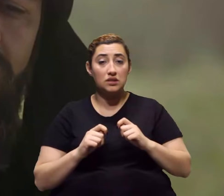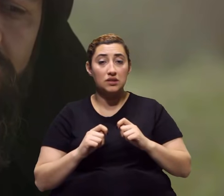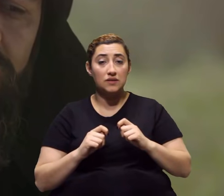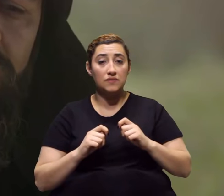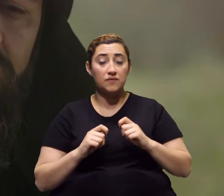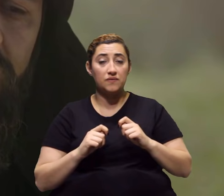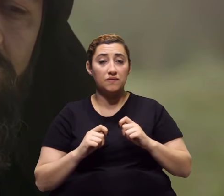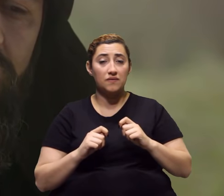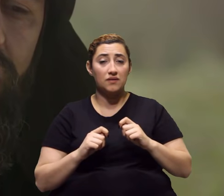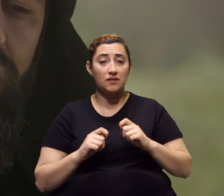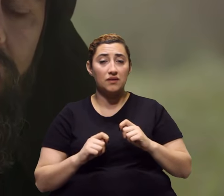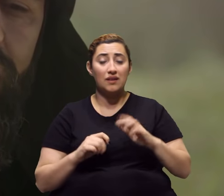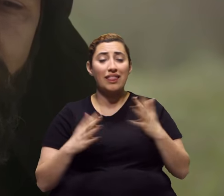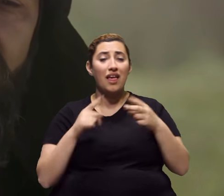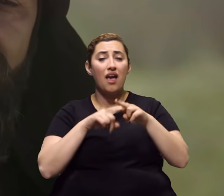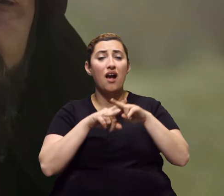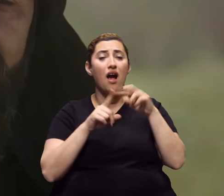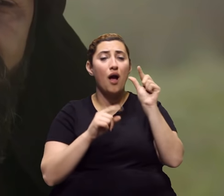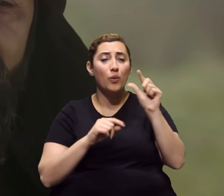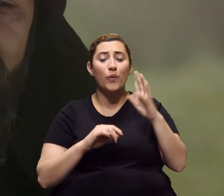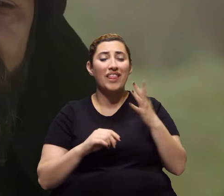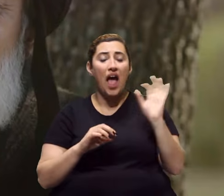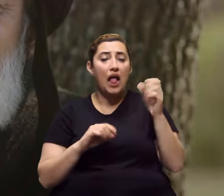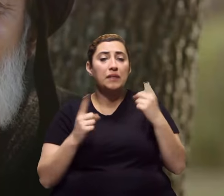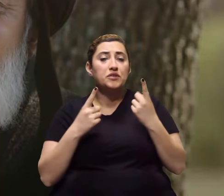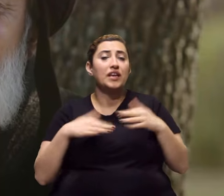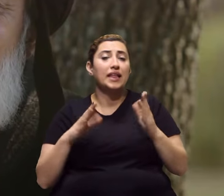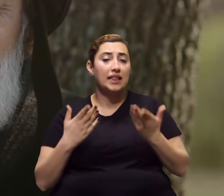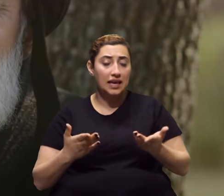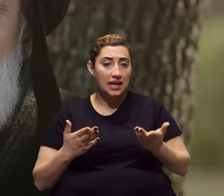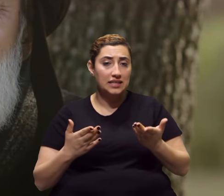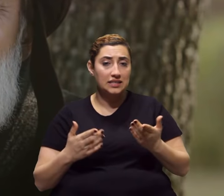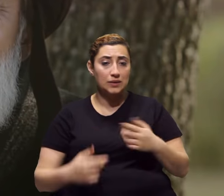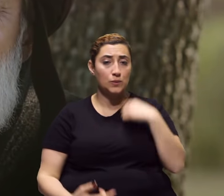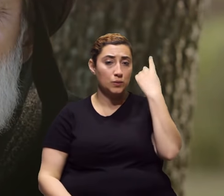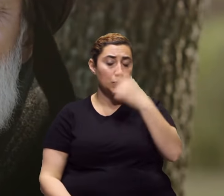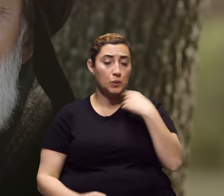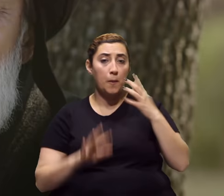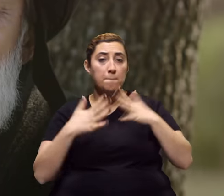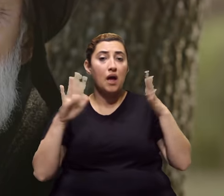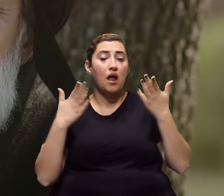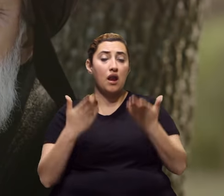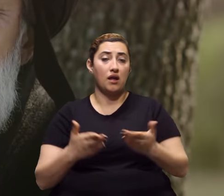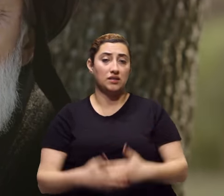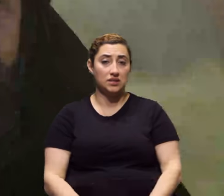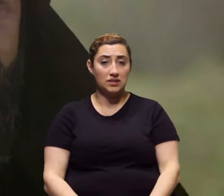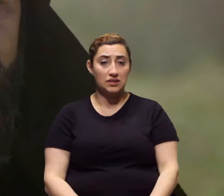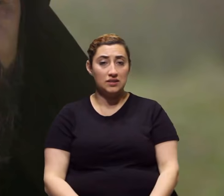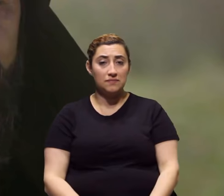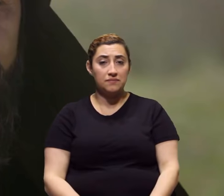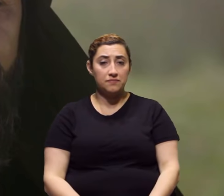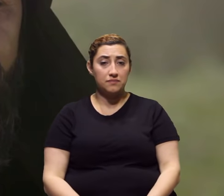Ne kanü, ne madensin. Sureti pür manisin.